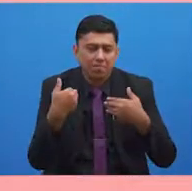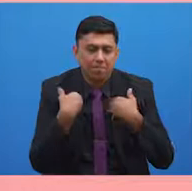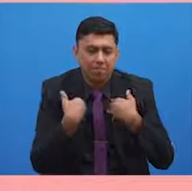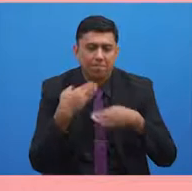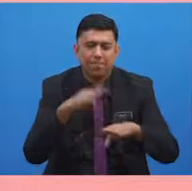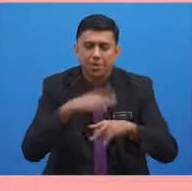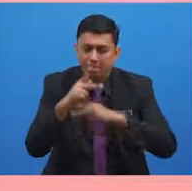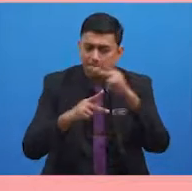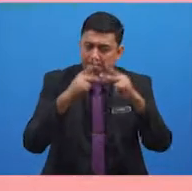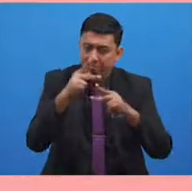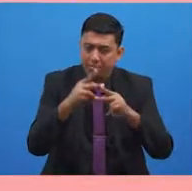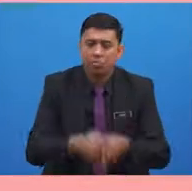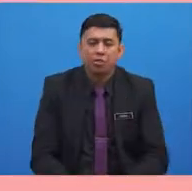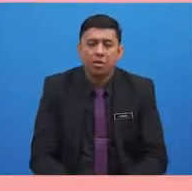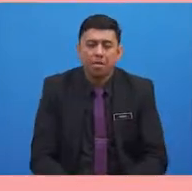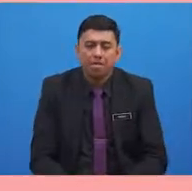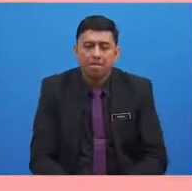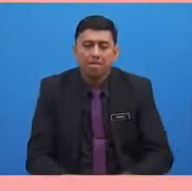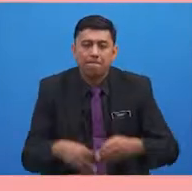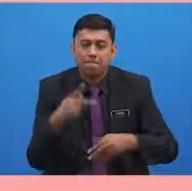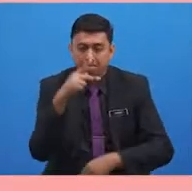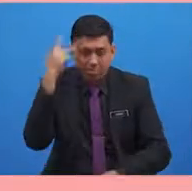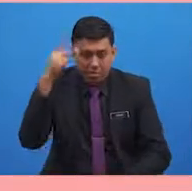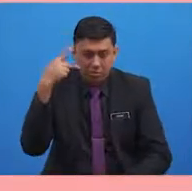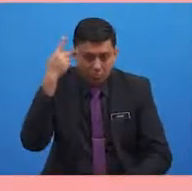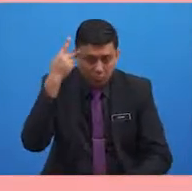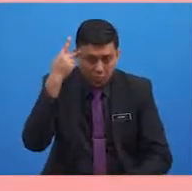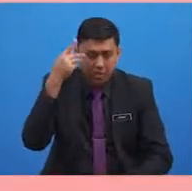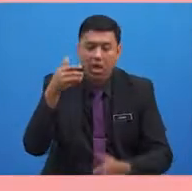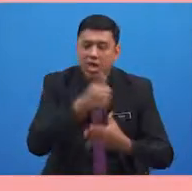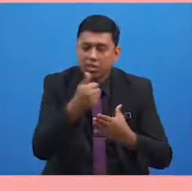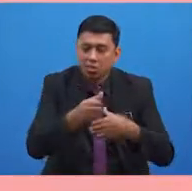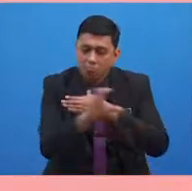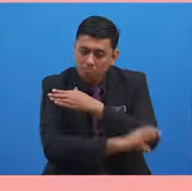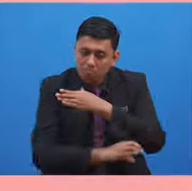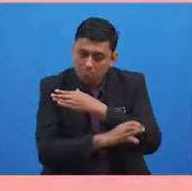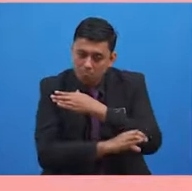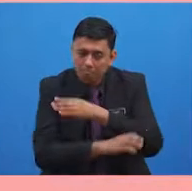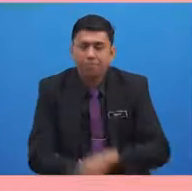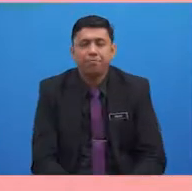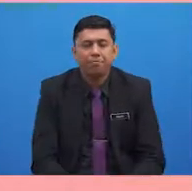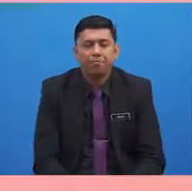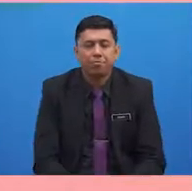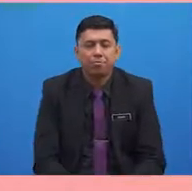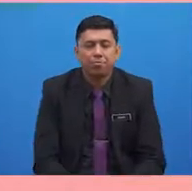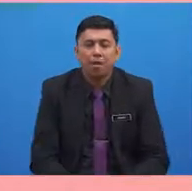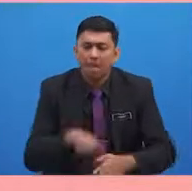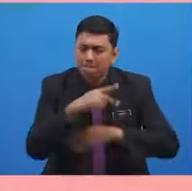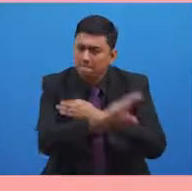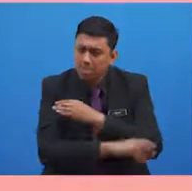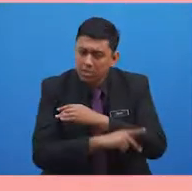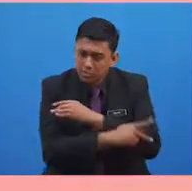pada peringkat persekutuan atau negeri. Mengikut Perlembagaan